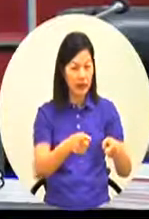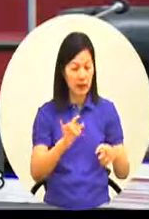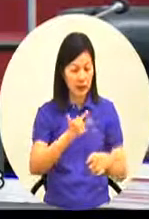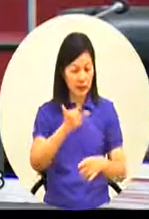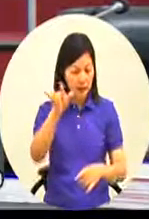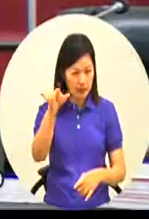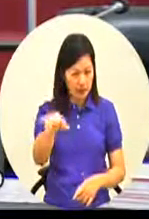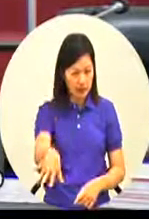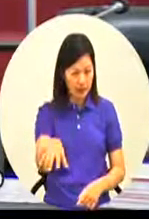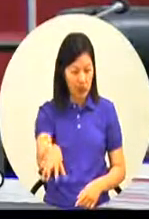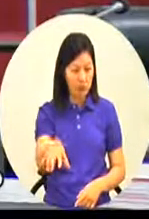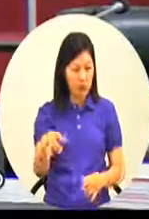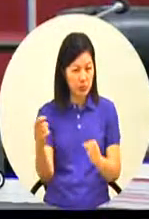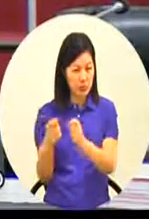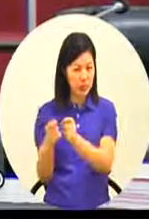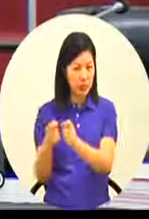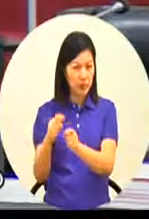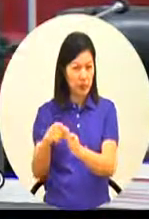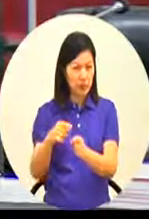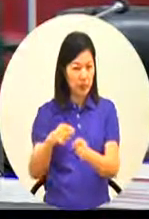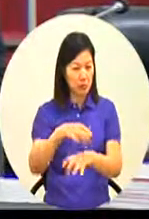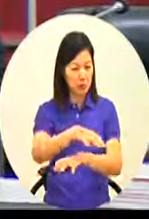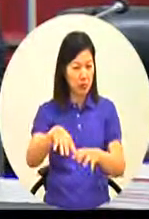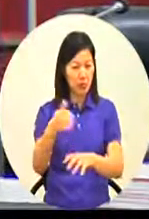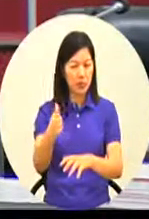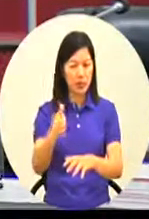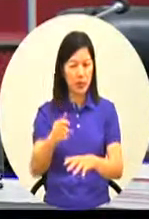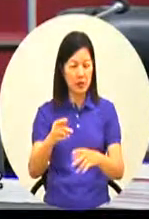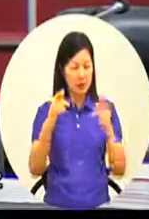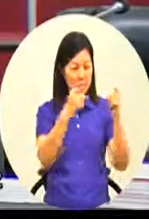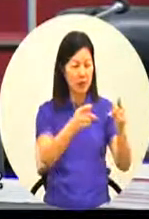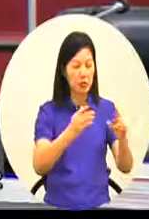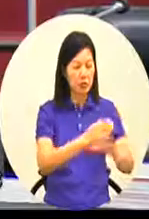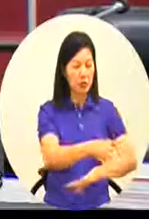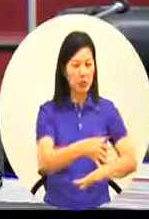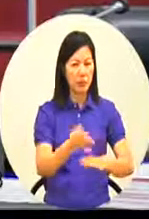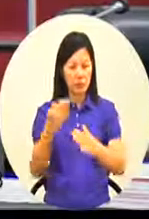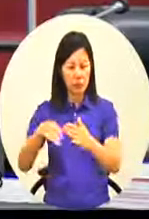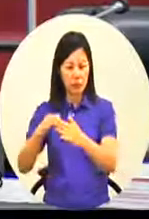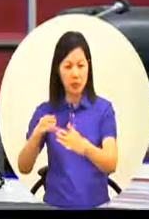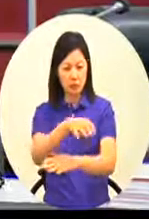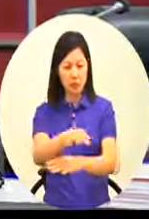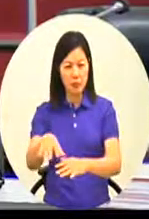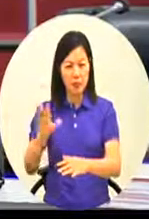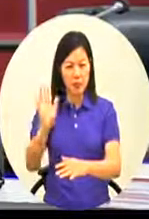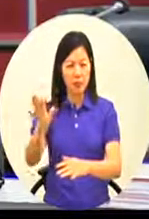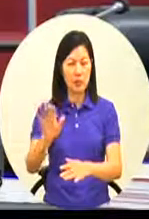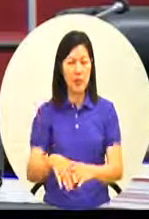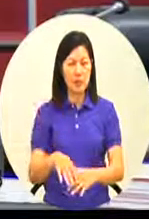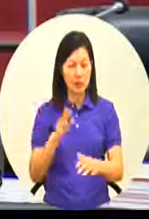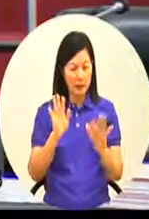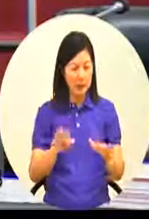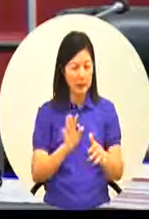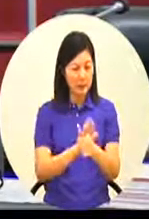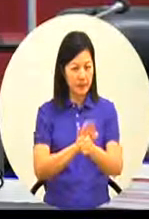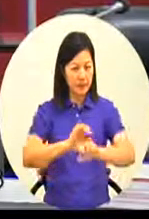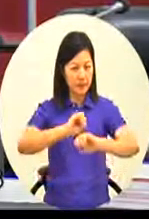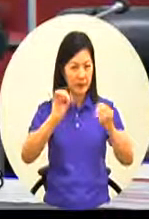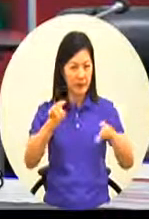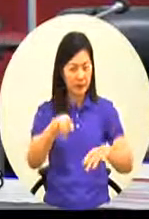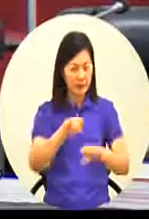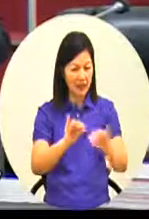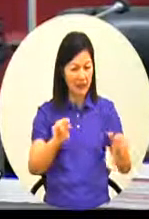个地方有很好的这个优势，而且你看捷运也通过，学校好几间都在那里。来，我再帮大家再推销一下。这个地